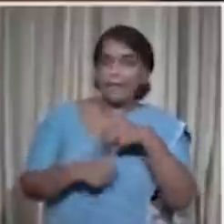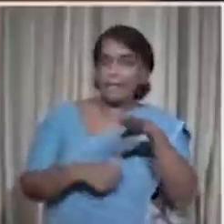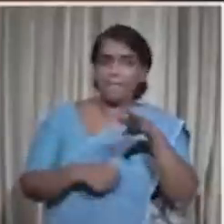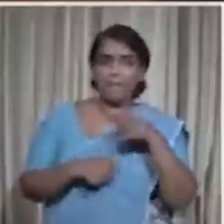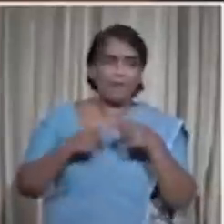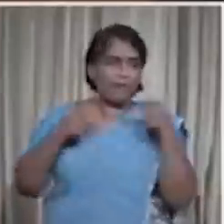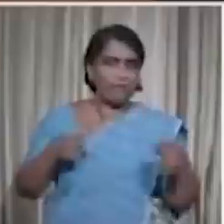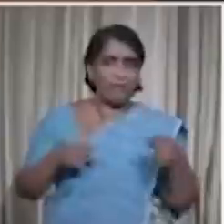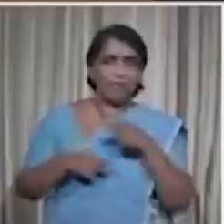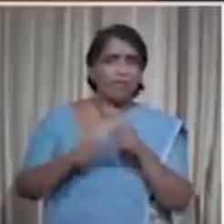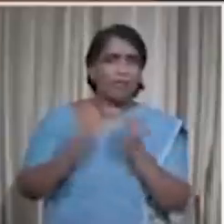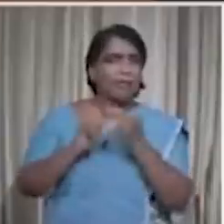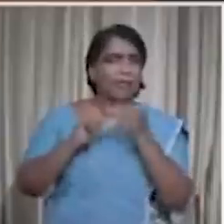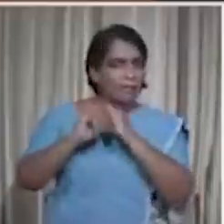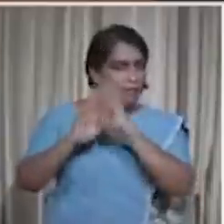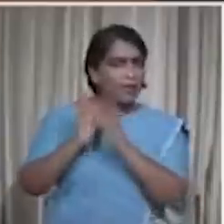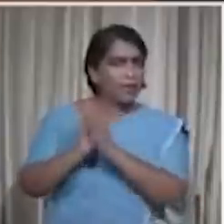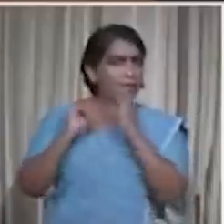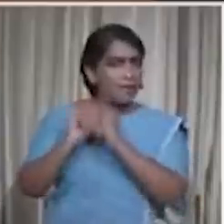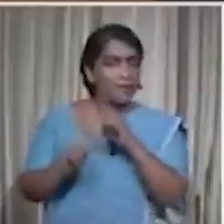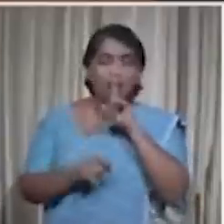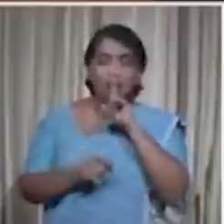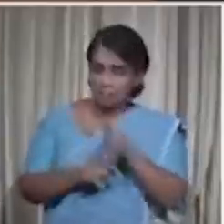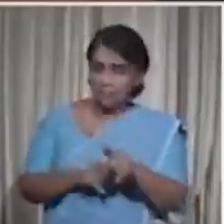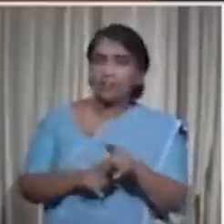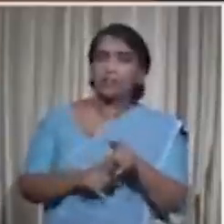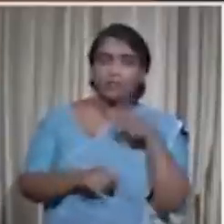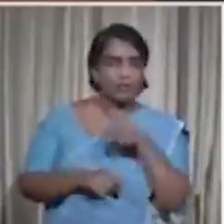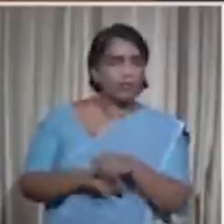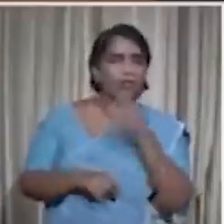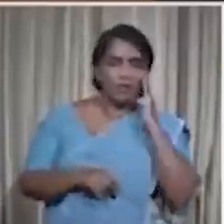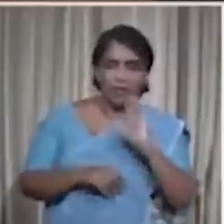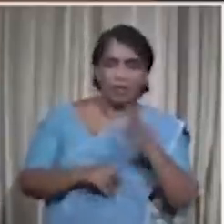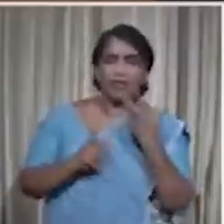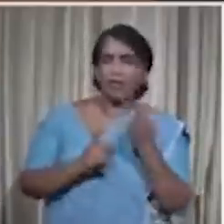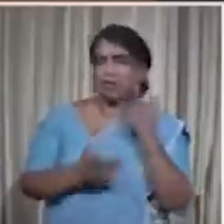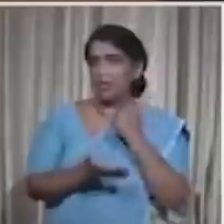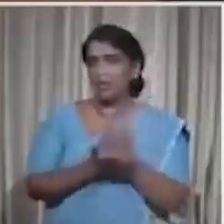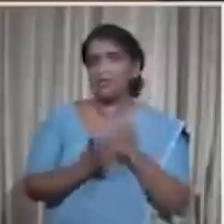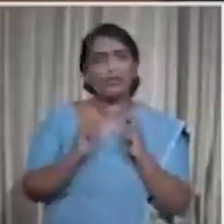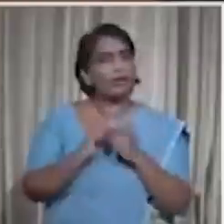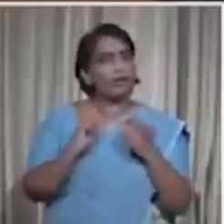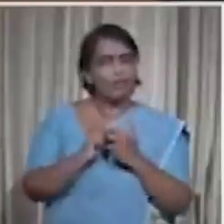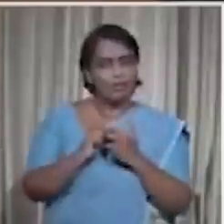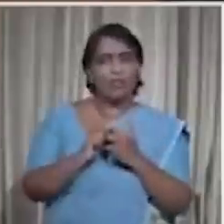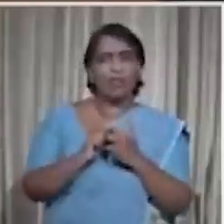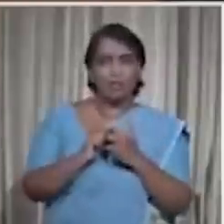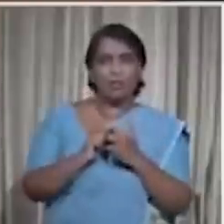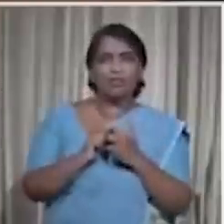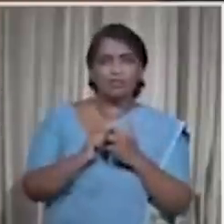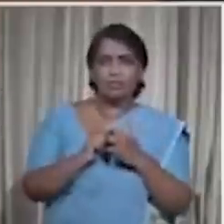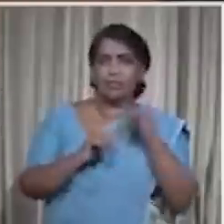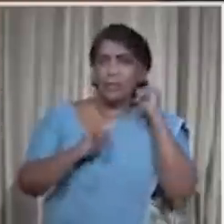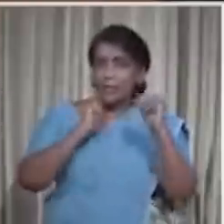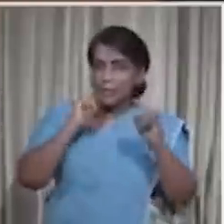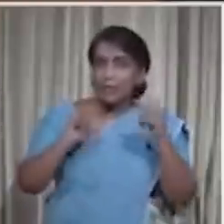செய்கின்ற எல்லா விடயங்களை பிழை என சொல்வது, இங்கே ஏற்பட்டிருக்கின்ற பொருளாதார நெருக்கடி என்பது ஒரு சாராரினுடைய தவறு என்பதாக ஏற்றுக்கொள்ள